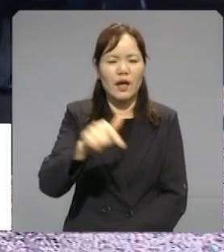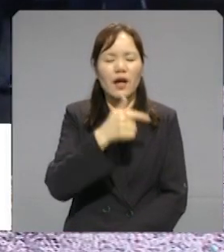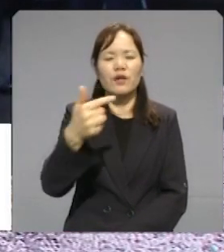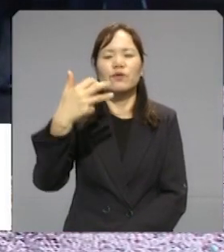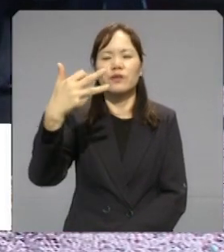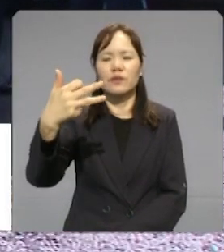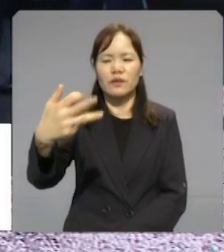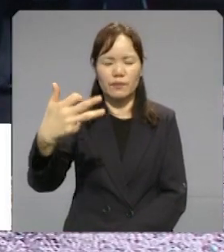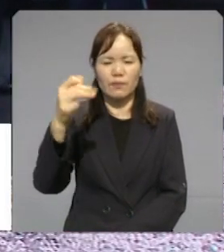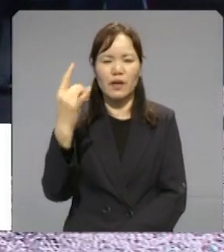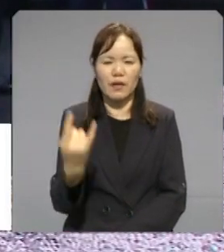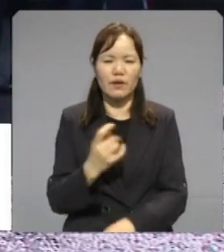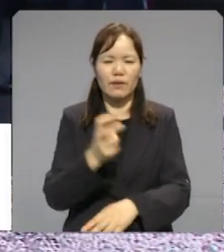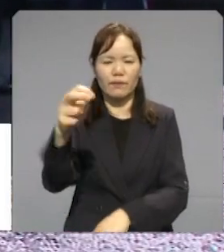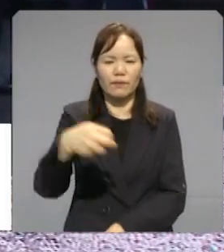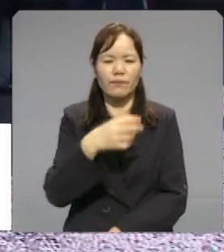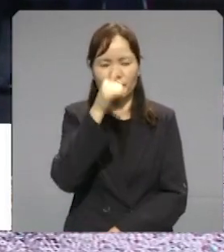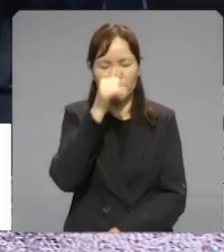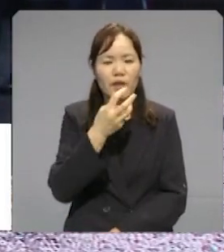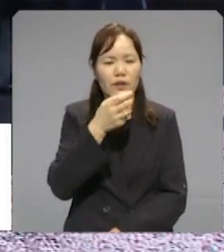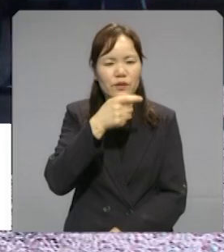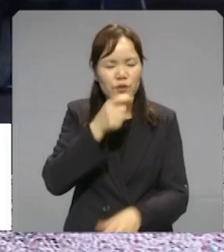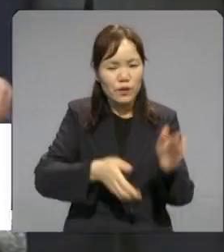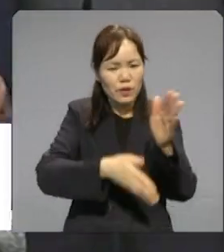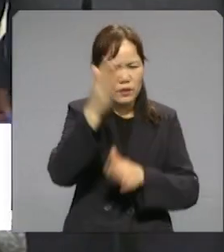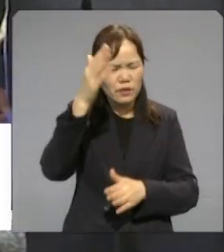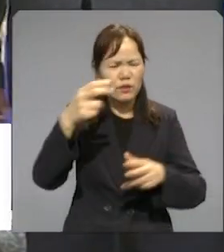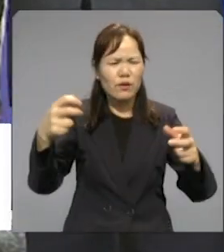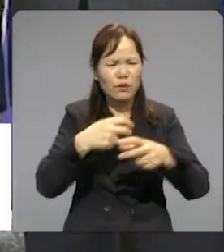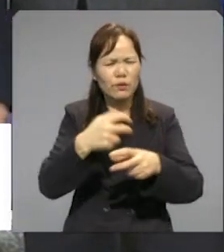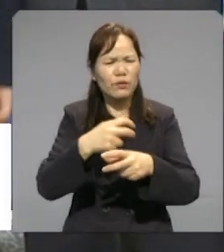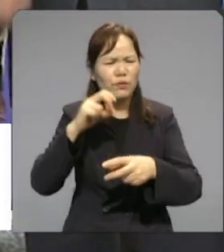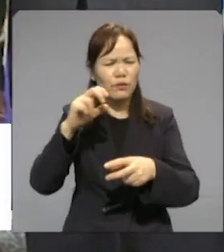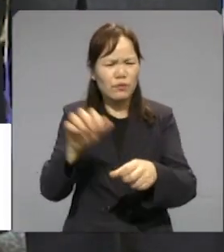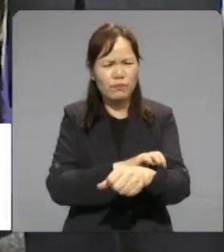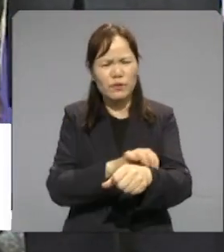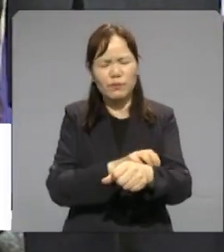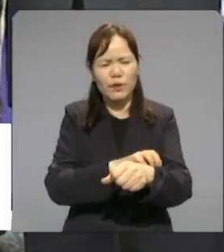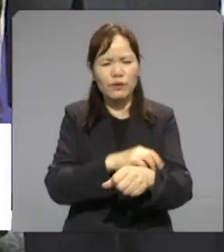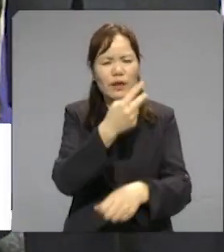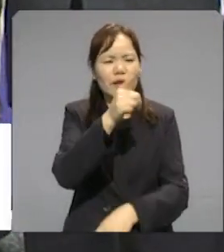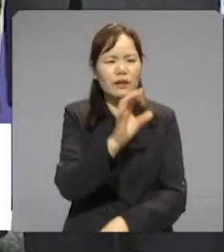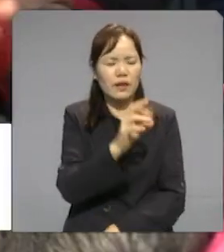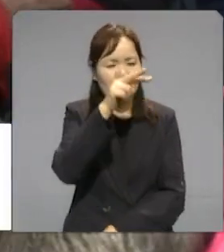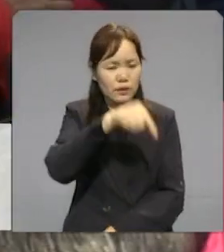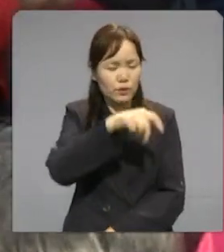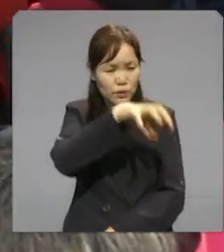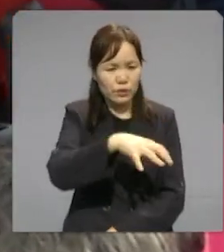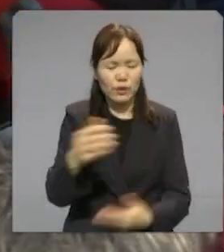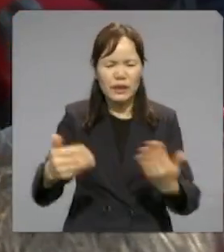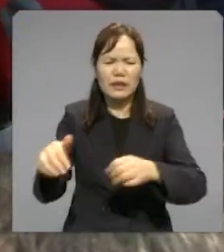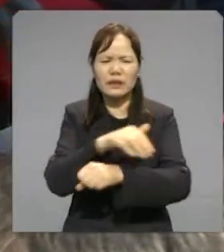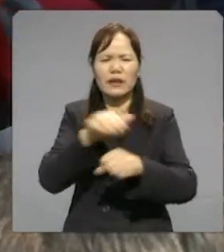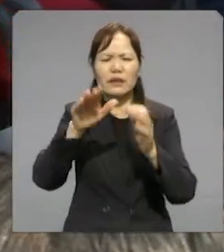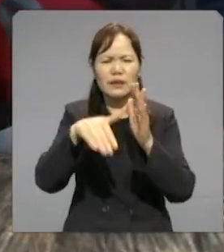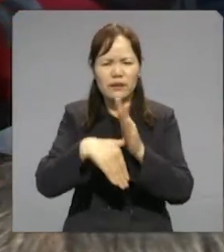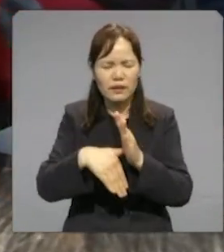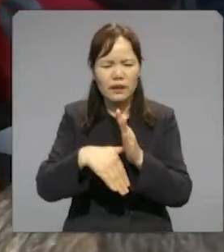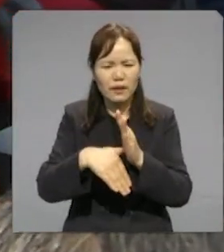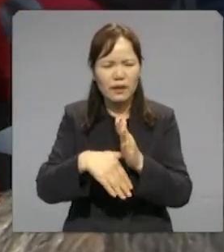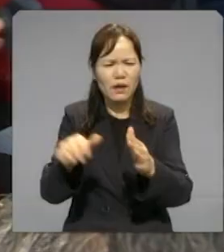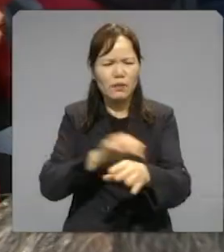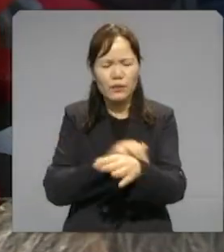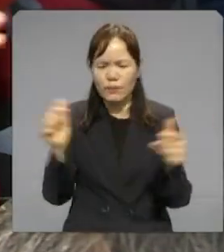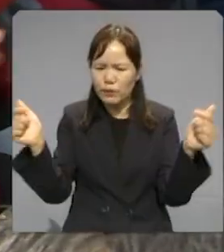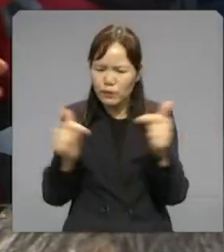운행합니다. 수원시는 상대적으로 교통 낙후 지역으로 꼽히는 당수지구에 출퇴근 교통난이 크게 해소될 것으로